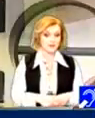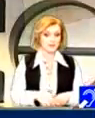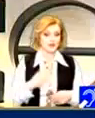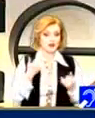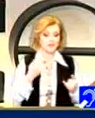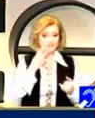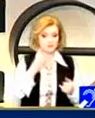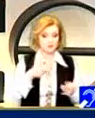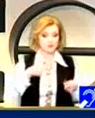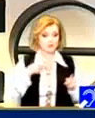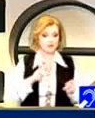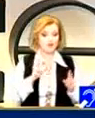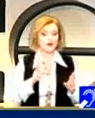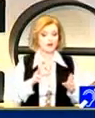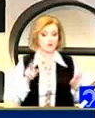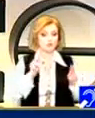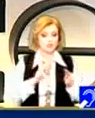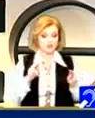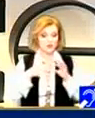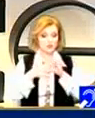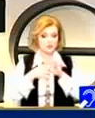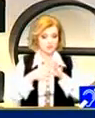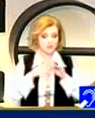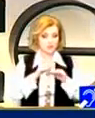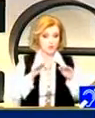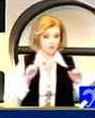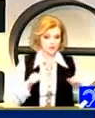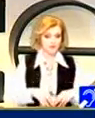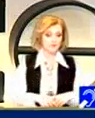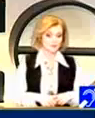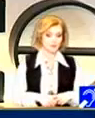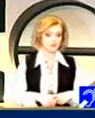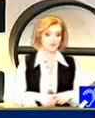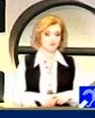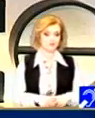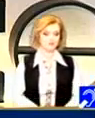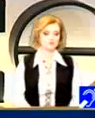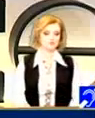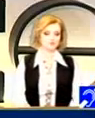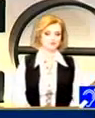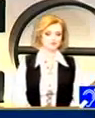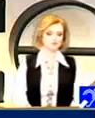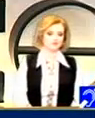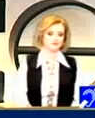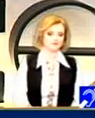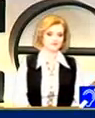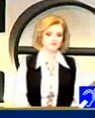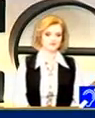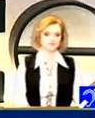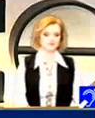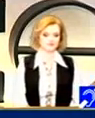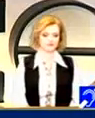cum interacționează profesorii din învățământul profesional tehnic, care sunt cel mai mult legați de piața muncii